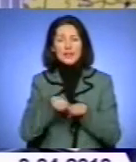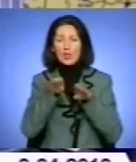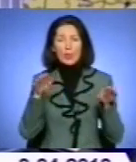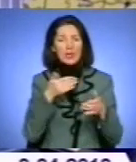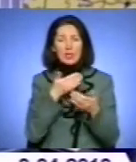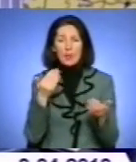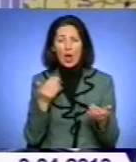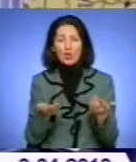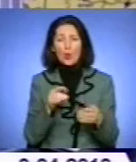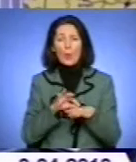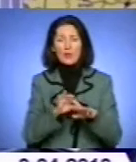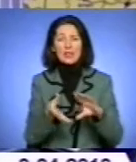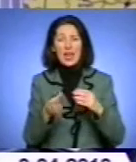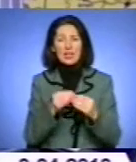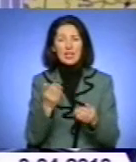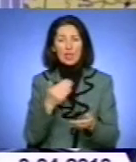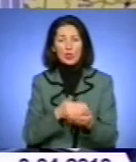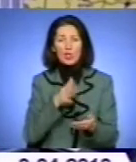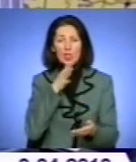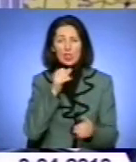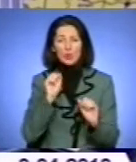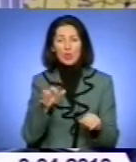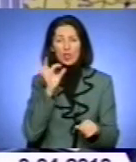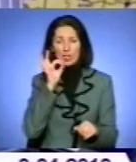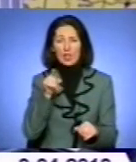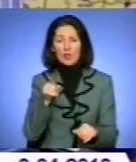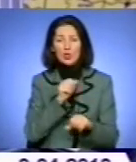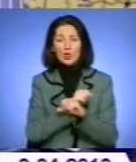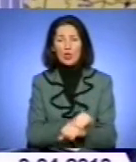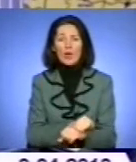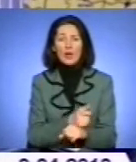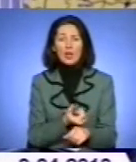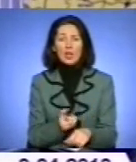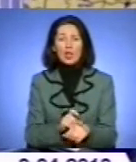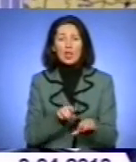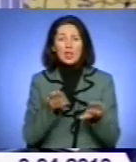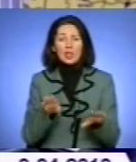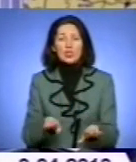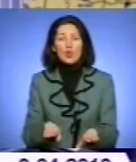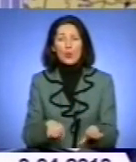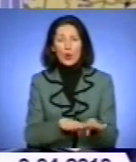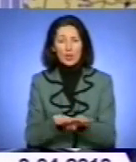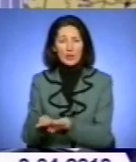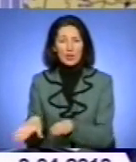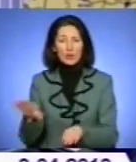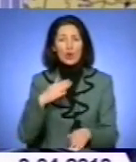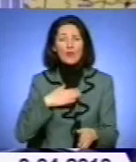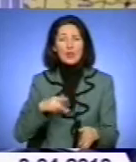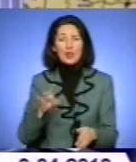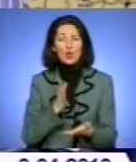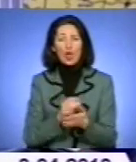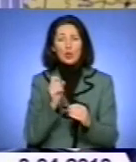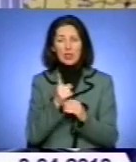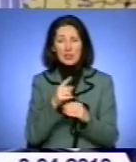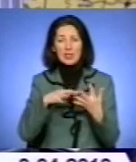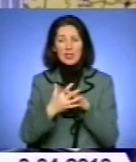провести аналіз, за останній час, то можна сказати, що він стояв на досить низькому рівні. Всього в нас в районі є 11 населених пунктів, які